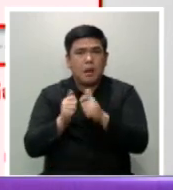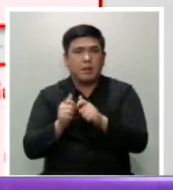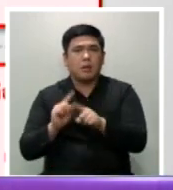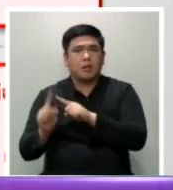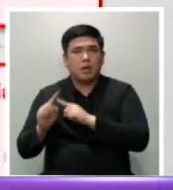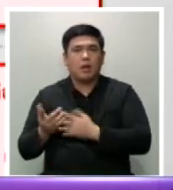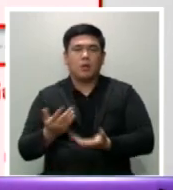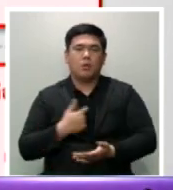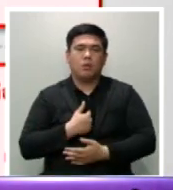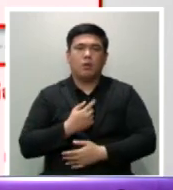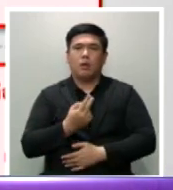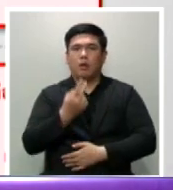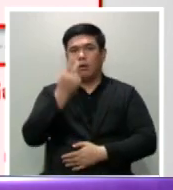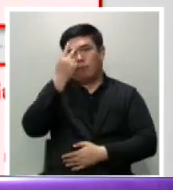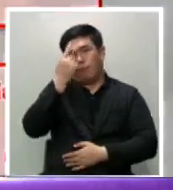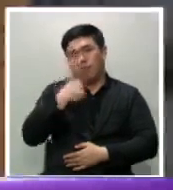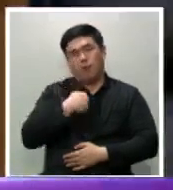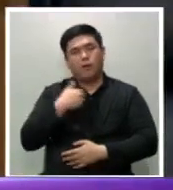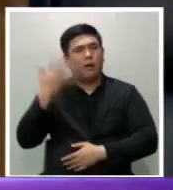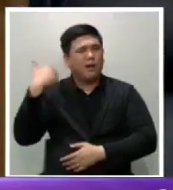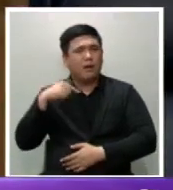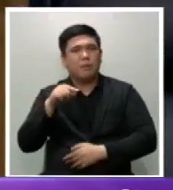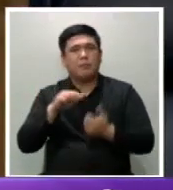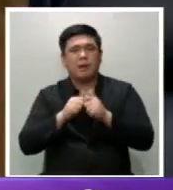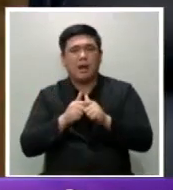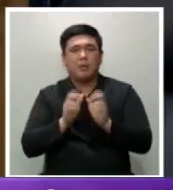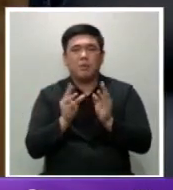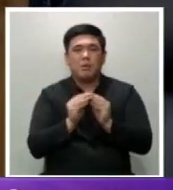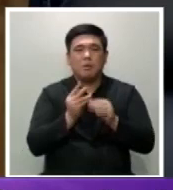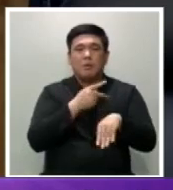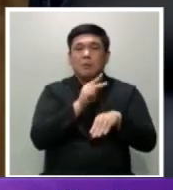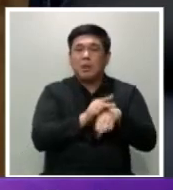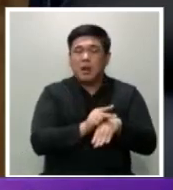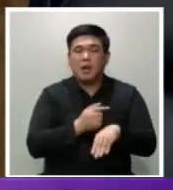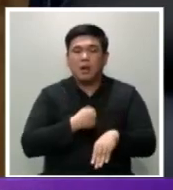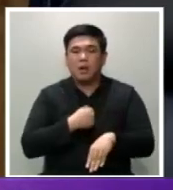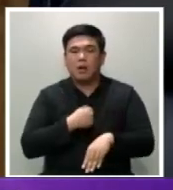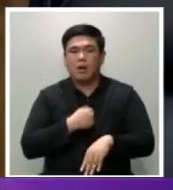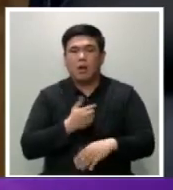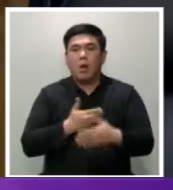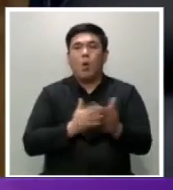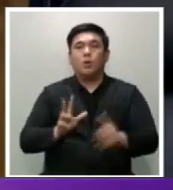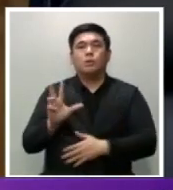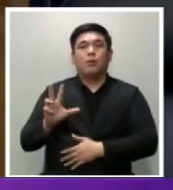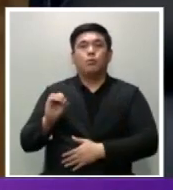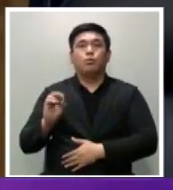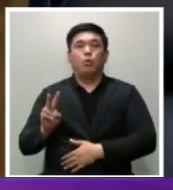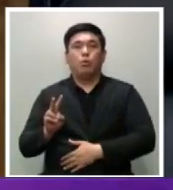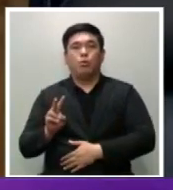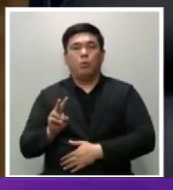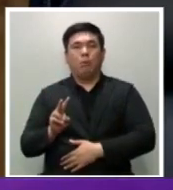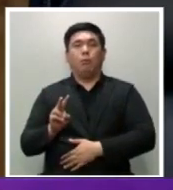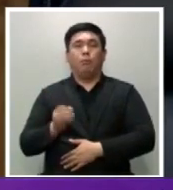จะเวรจะกรรมจะอาถรรพ์อะไรก็ไม่รู้ตอนที่เขาจะมาประชุมกันรอบผมเป็นประธานดันไปได้ห้อง302